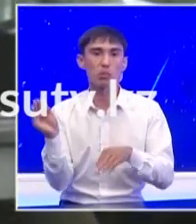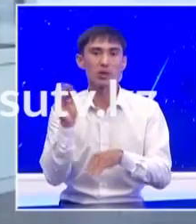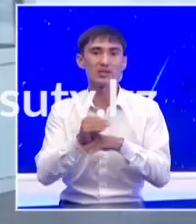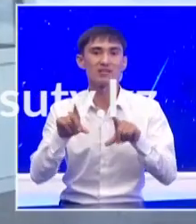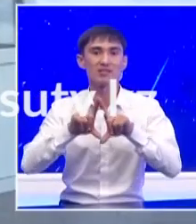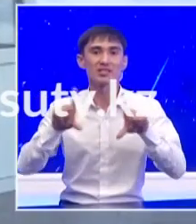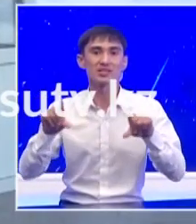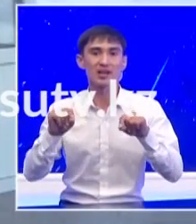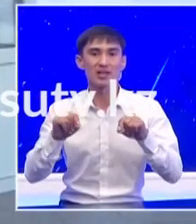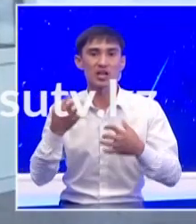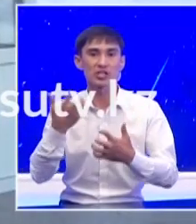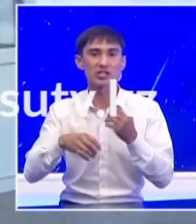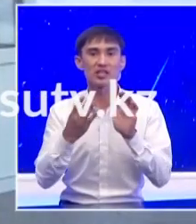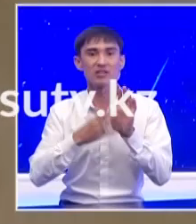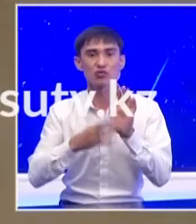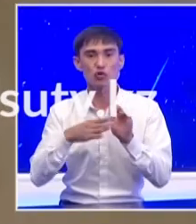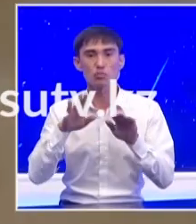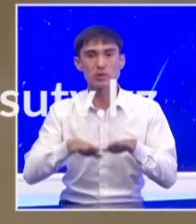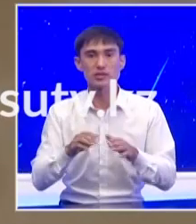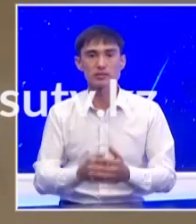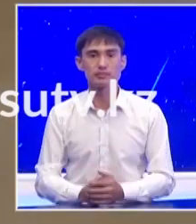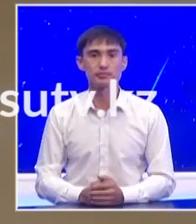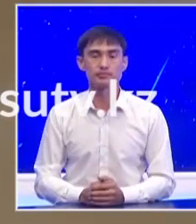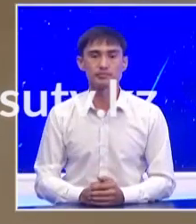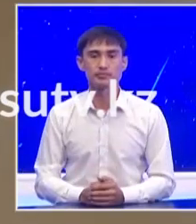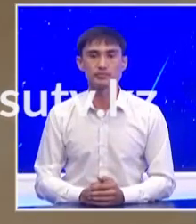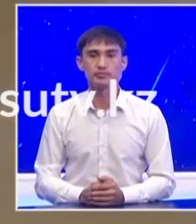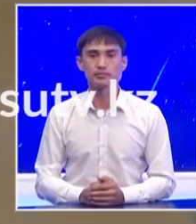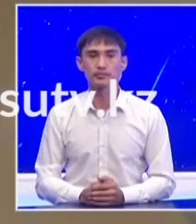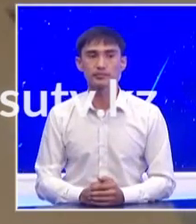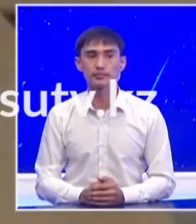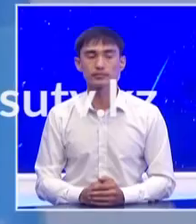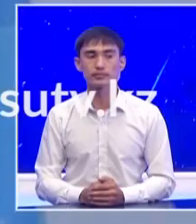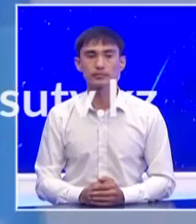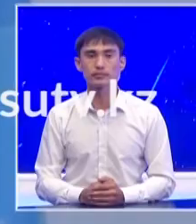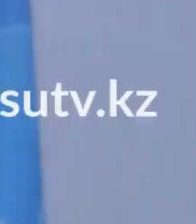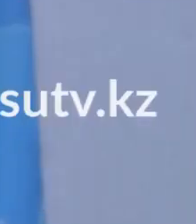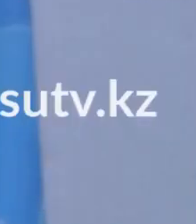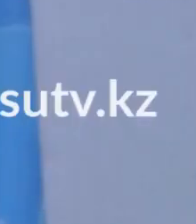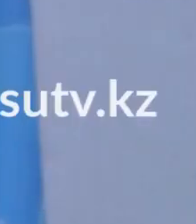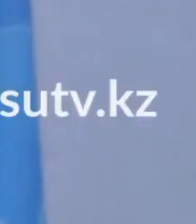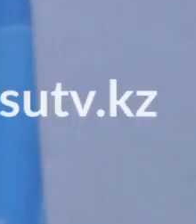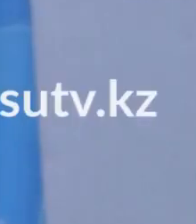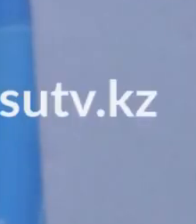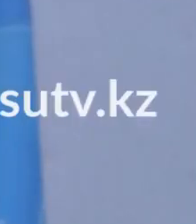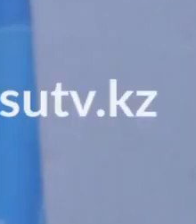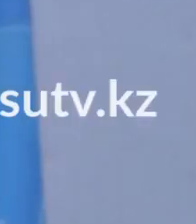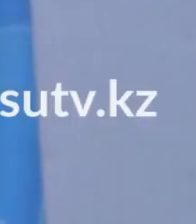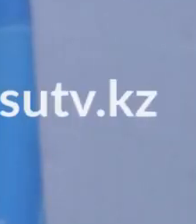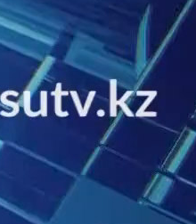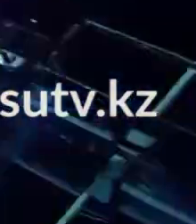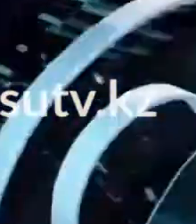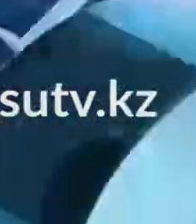дополнительного здания, рассчитанное на 900 мест. Мадина Неспек, Хурманжан Касымжанулы, Аманжол Жонкешев, телеканал Жетсу.